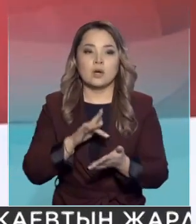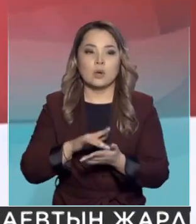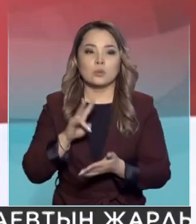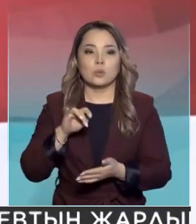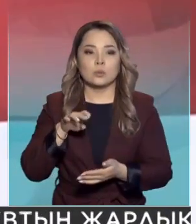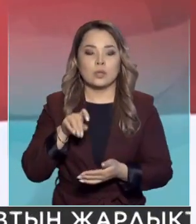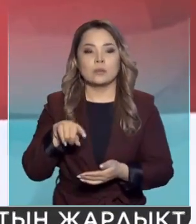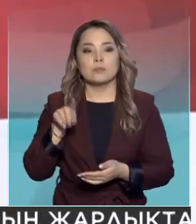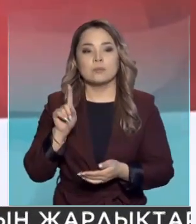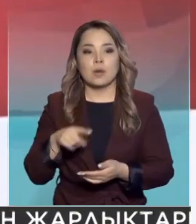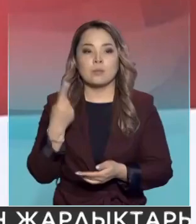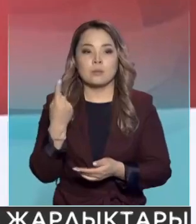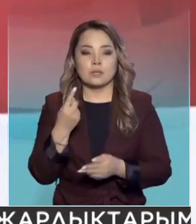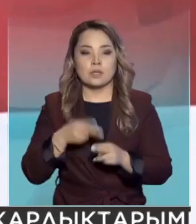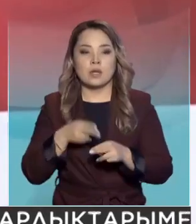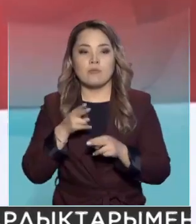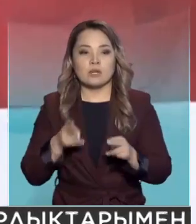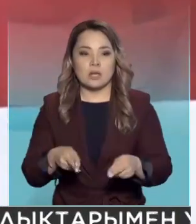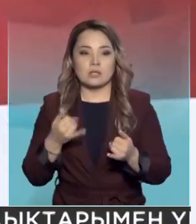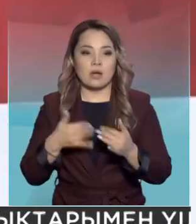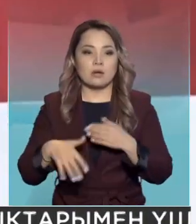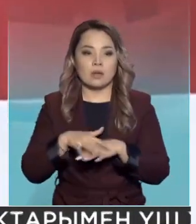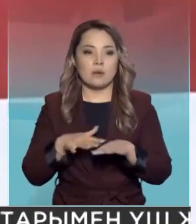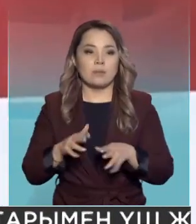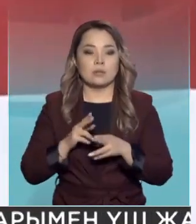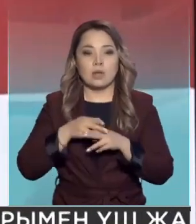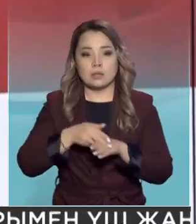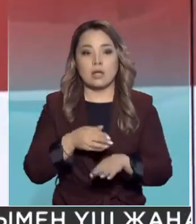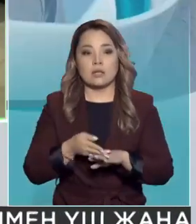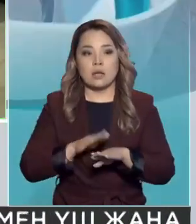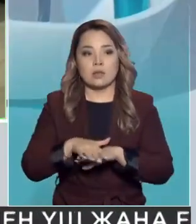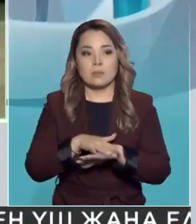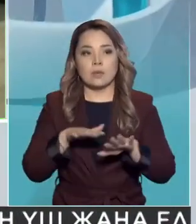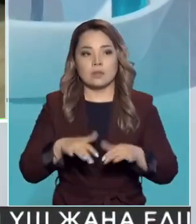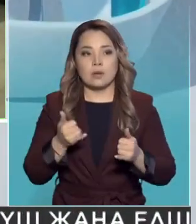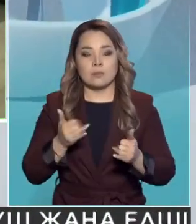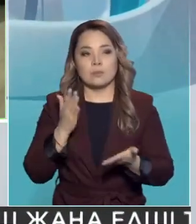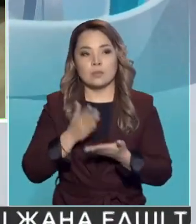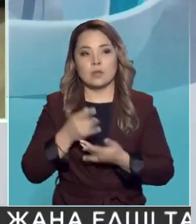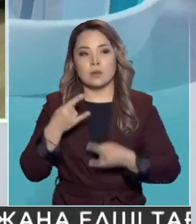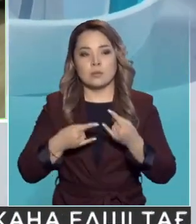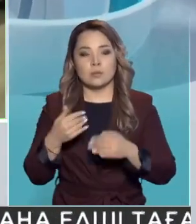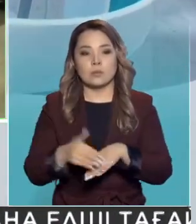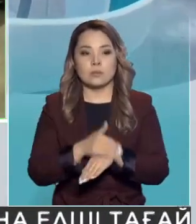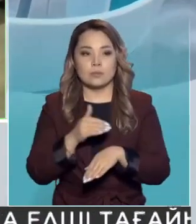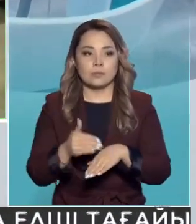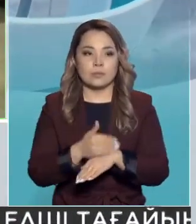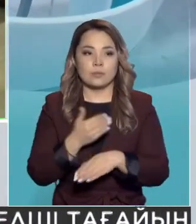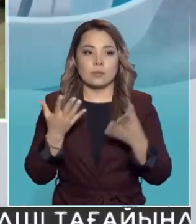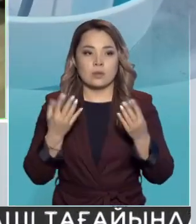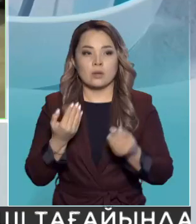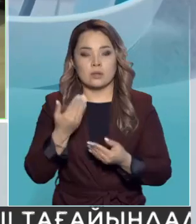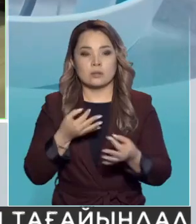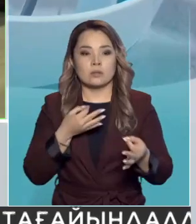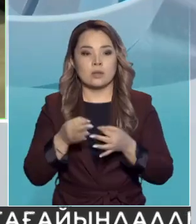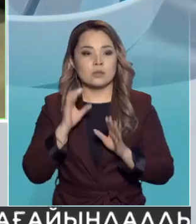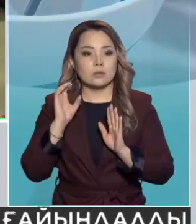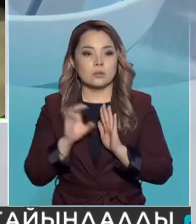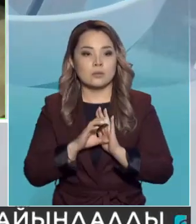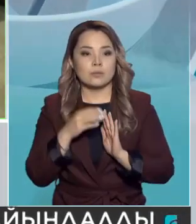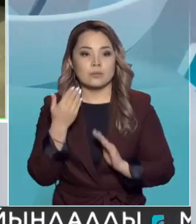1 теміржол вокзалына барған еді. Соңғы ақпаратпен бөлісуге дайын. Асима, қайырлы күн. Тізгін өзіңізде.